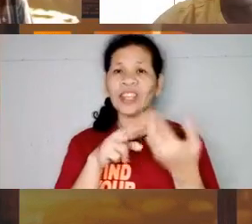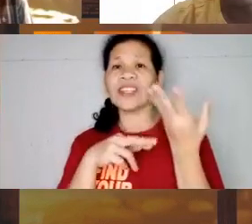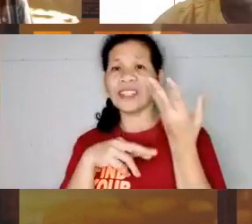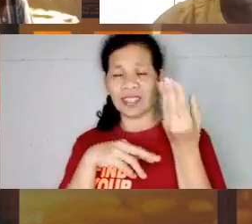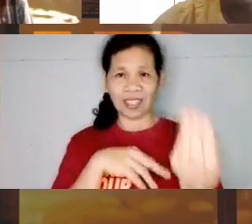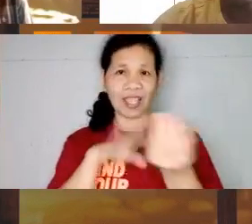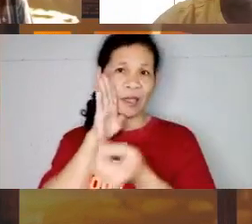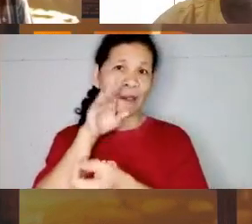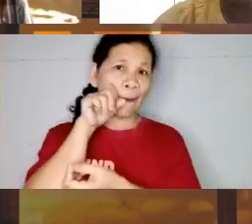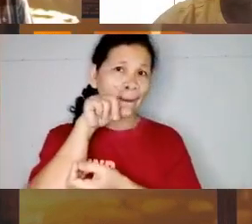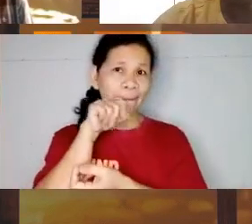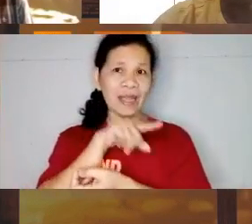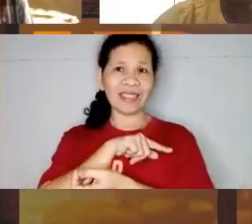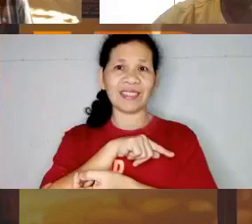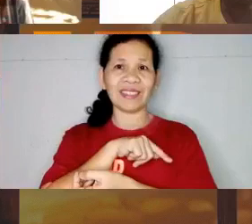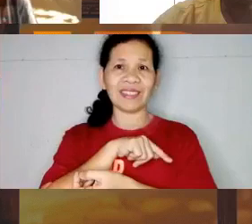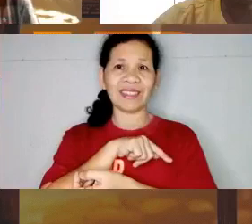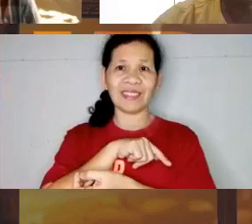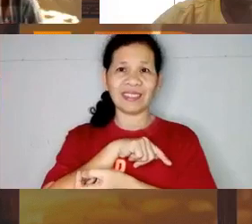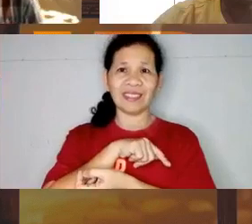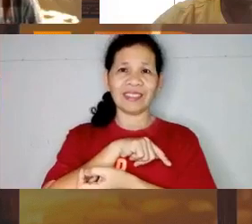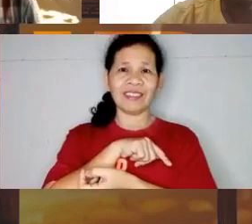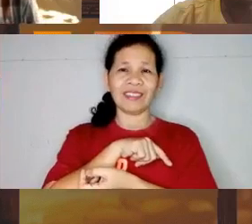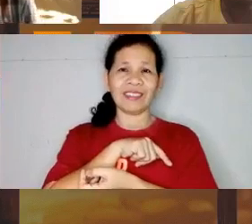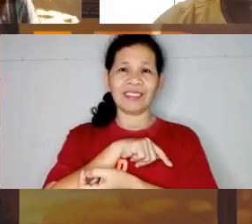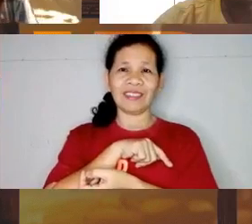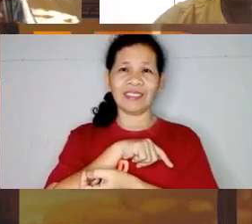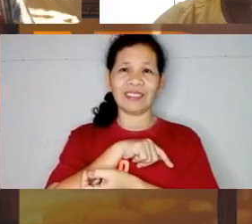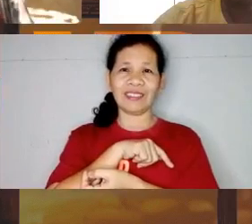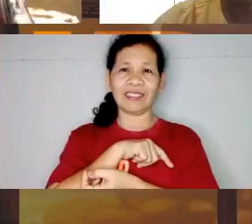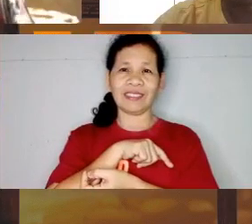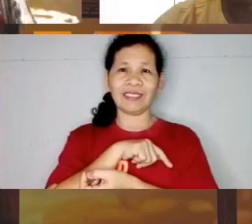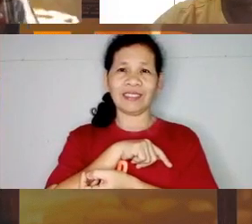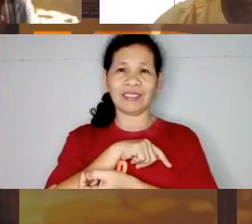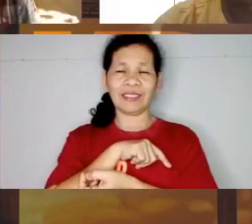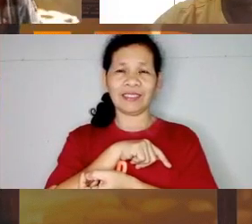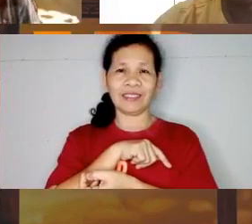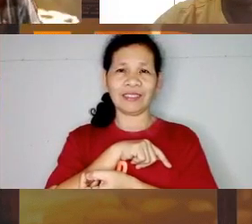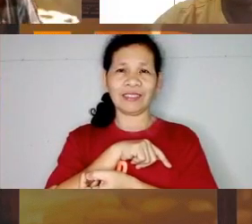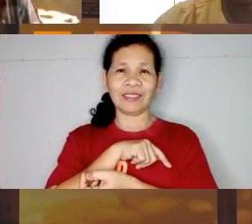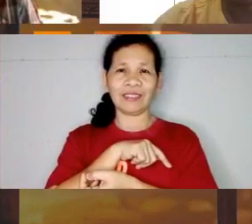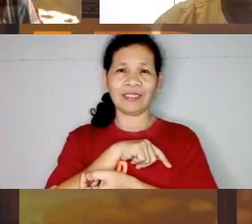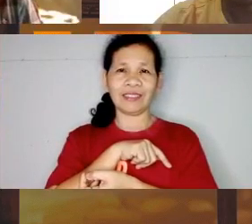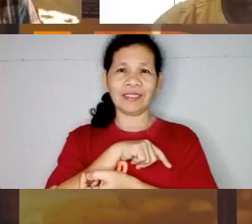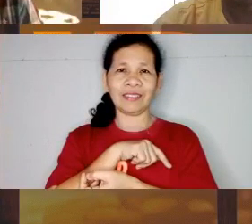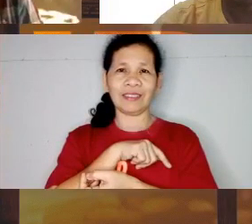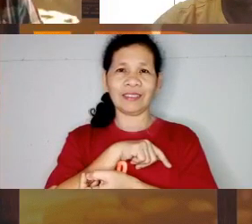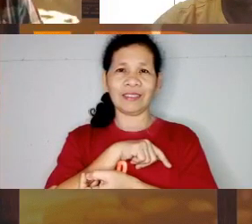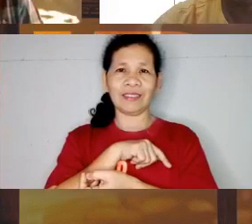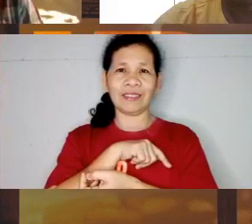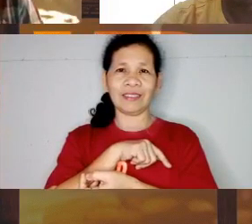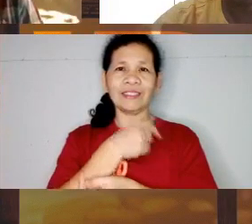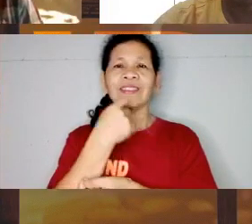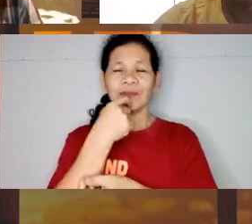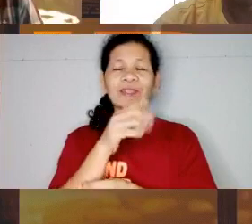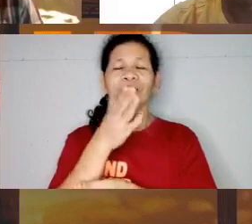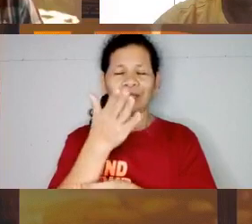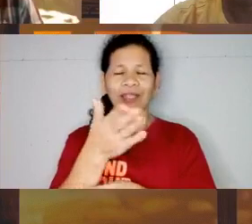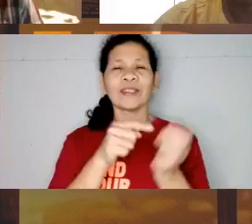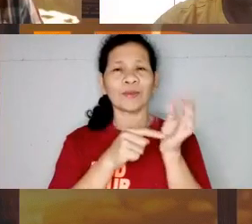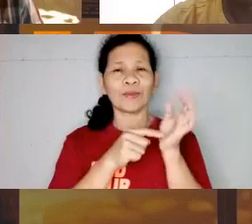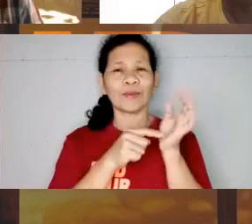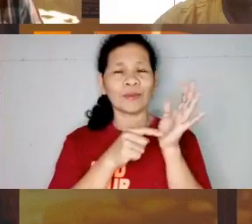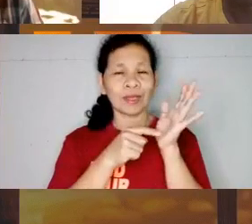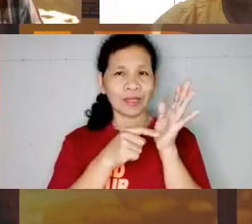Sir Leomer kagabi. Sa dami-dami ng ginampanan sa mundo, ay sabi sa akin, ipakilala mo ako